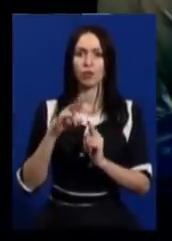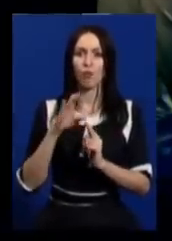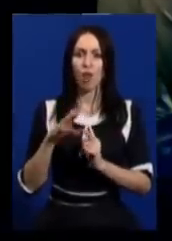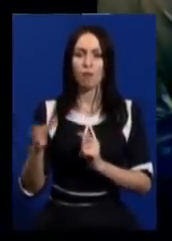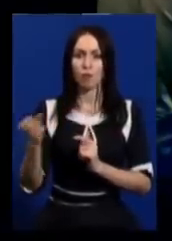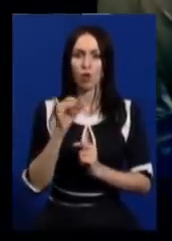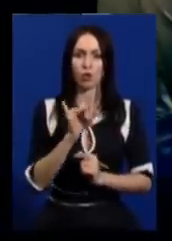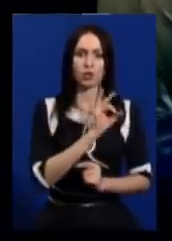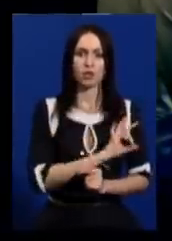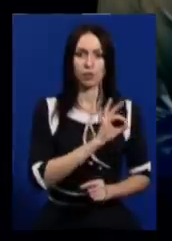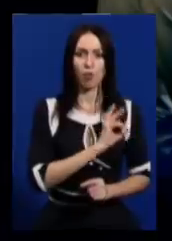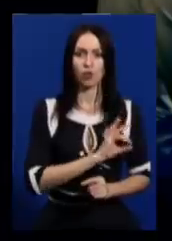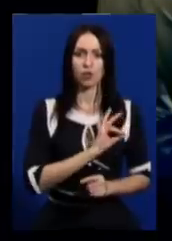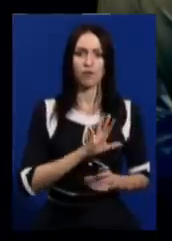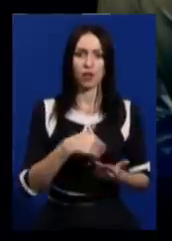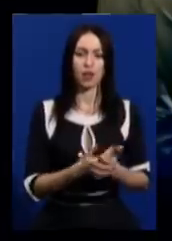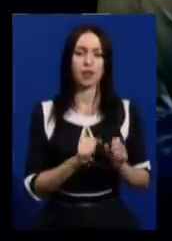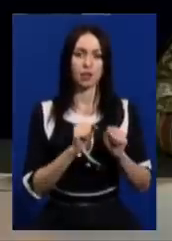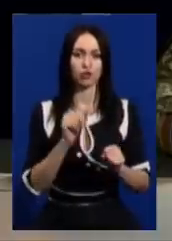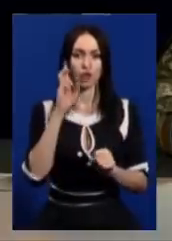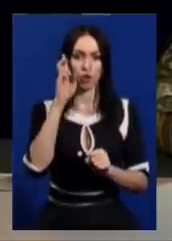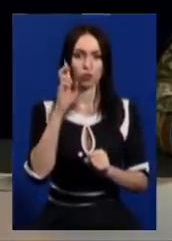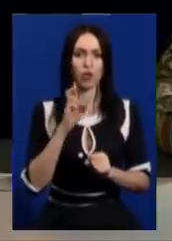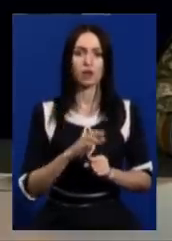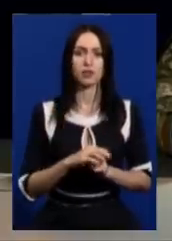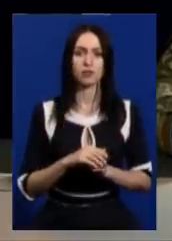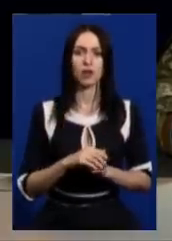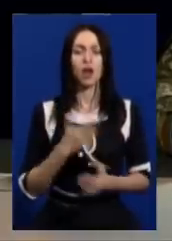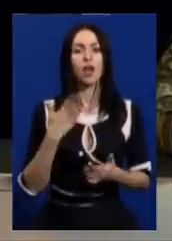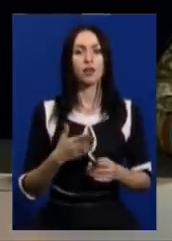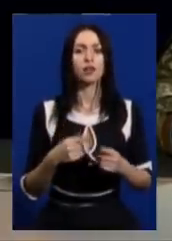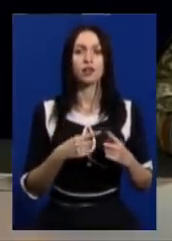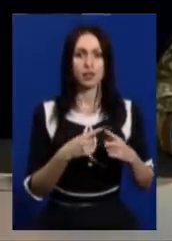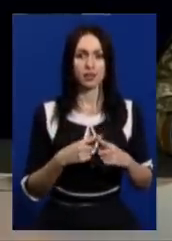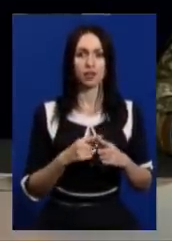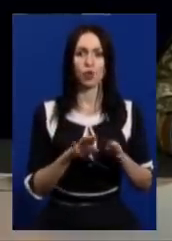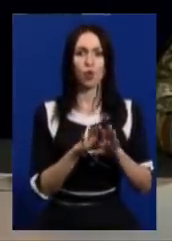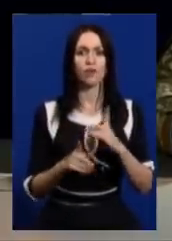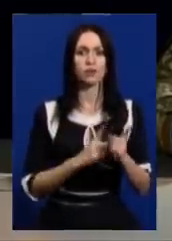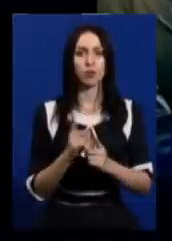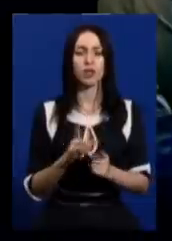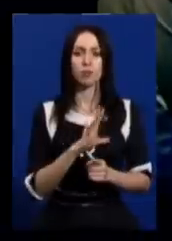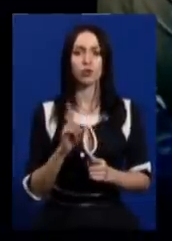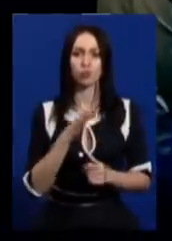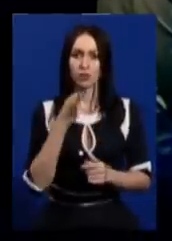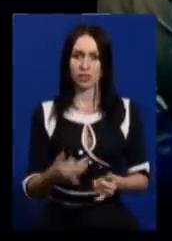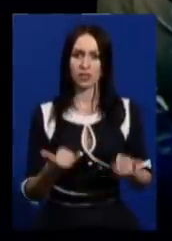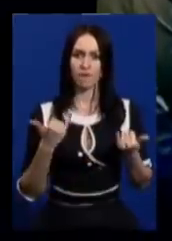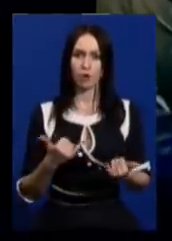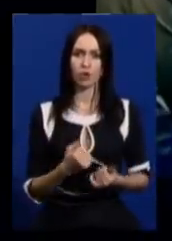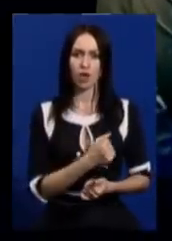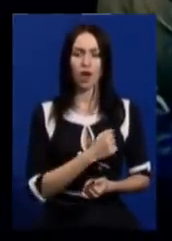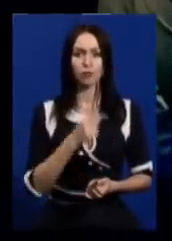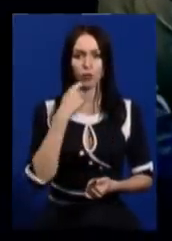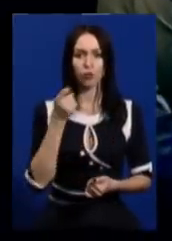использовать его для защиты государства. Чи достатній вже рівень змін відбувся для того, щоб сказати, сьогодні армія